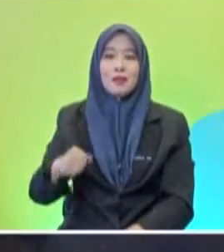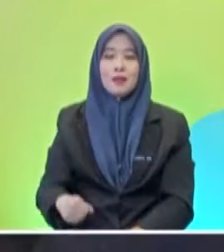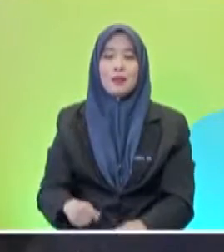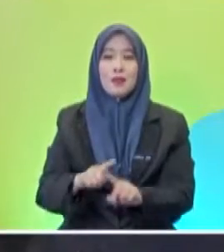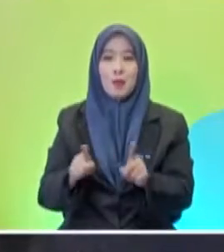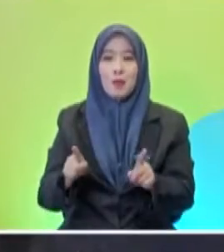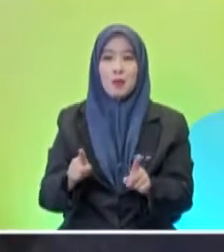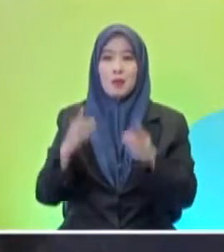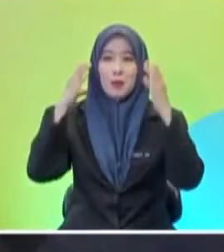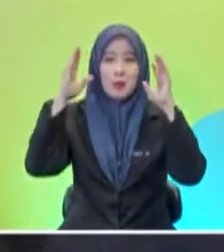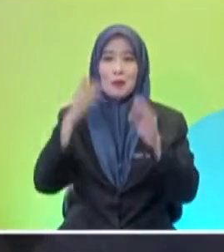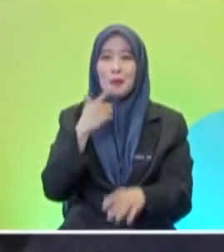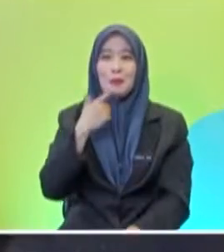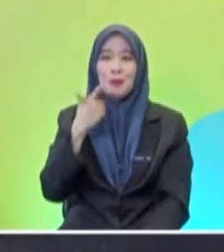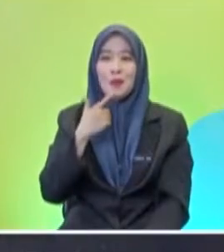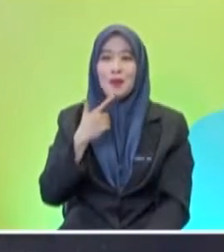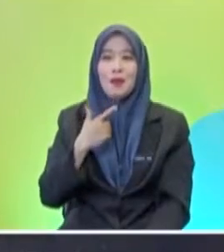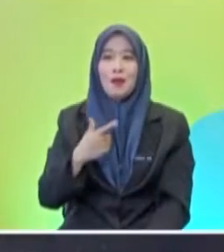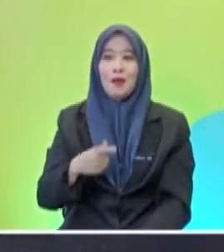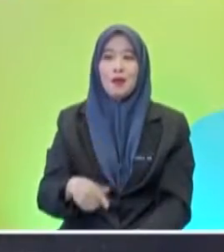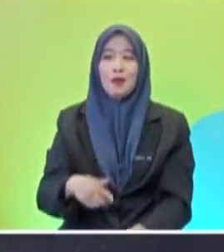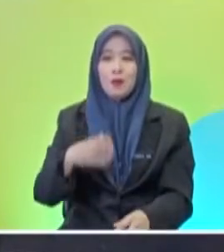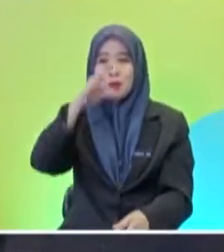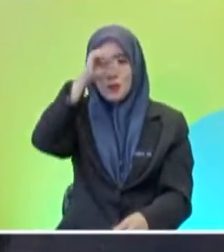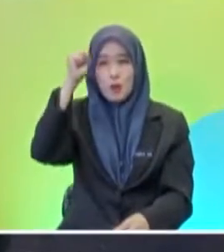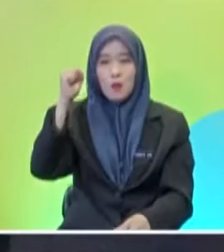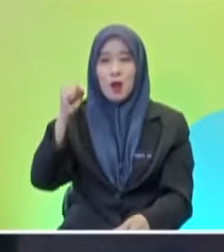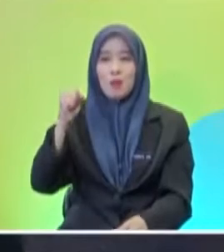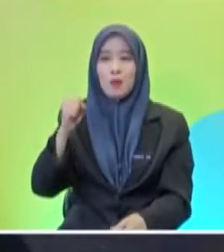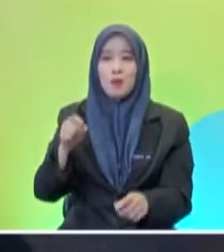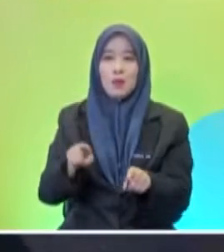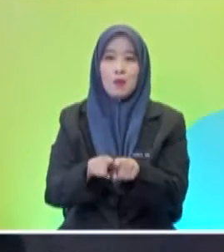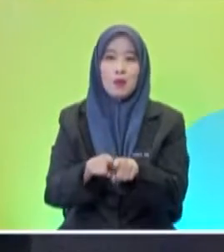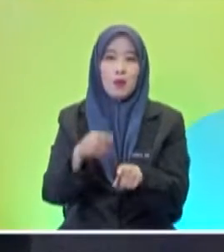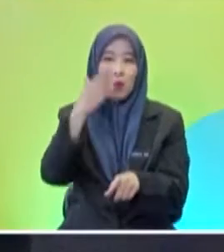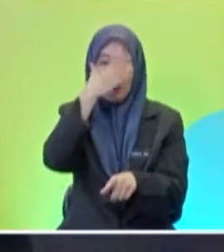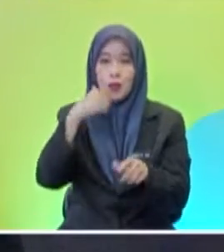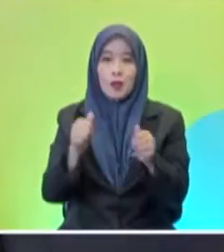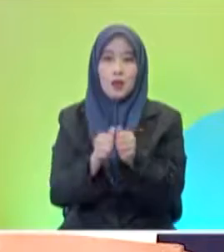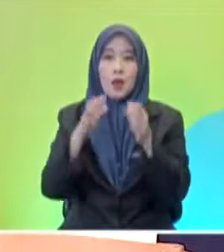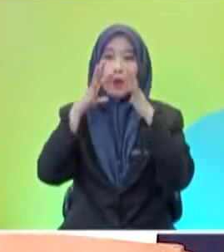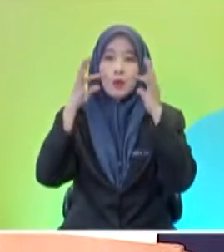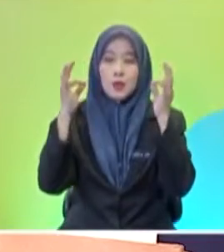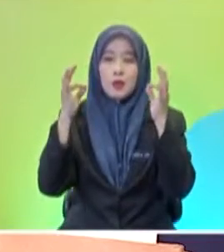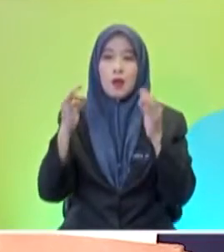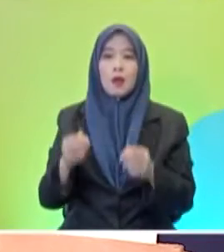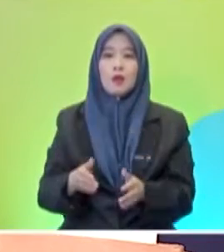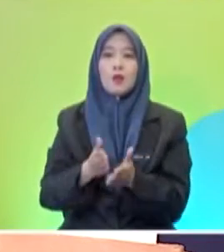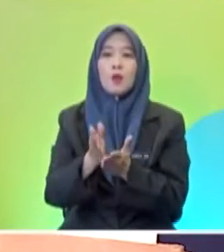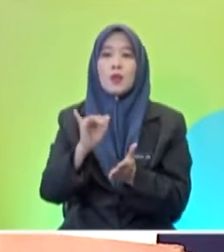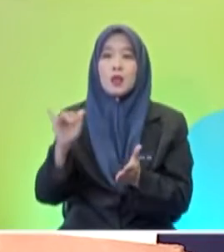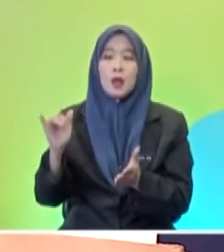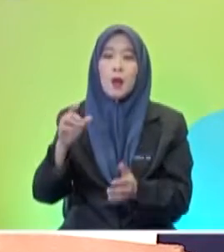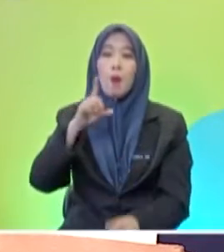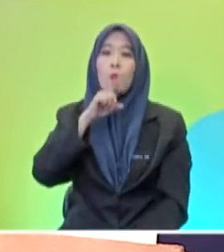macam kucing. Kan cikgu kan? Ha, ya, cikgu pun tak lalu nak makan. Baik cikgu. Okey, burung. Burung. Ha, burung kita